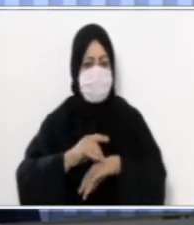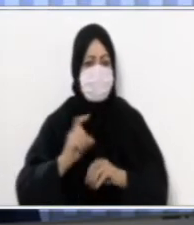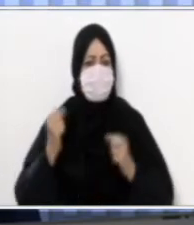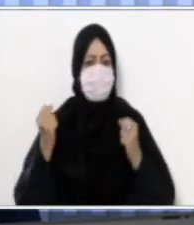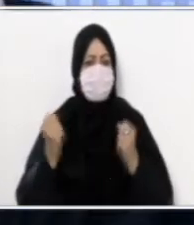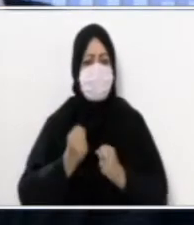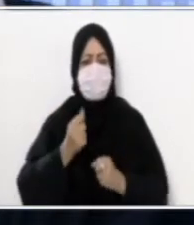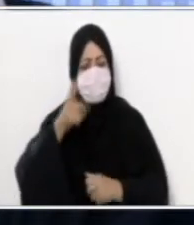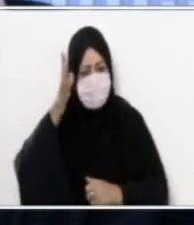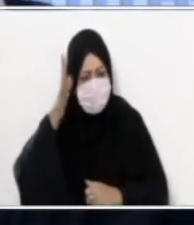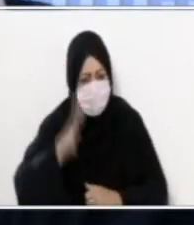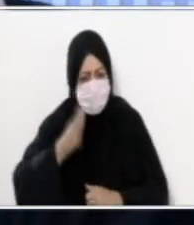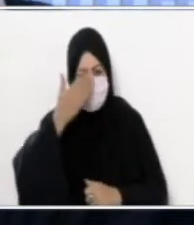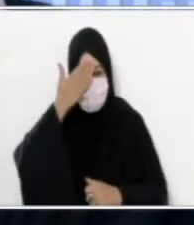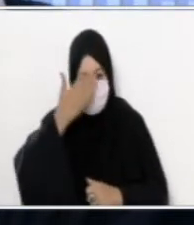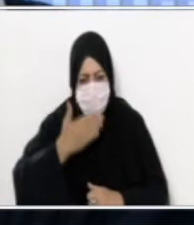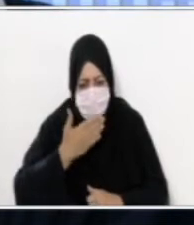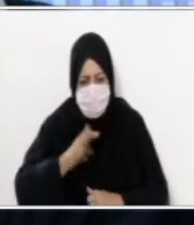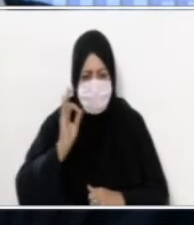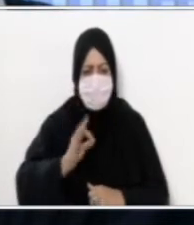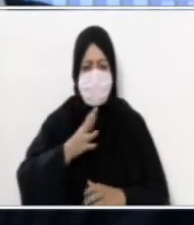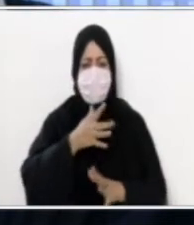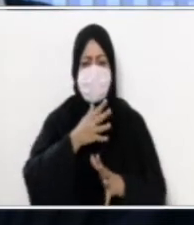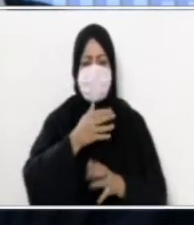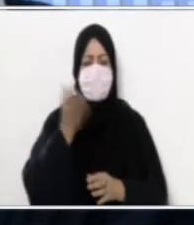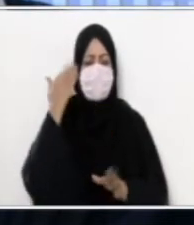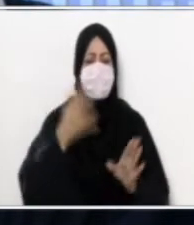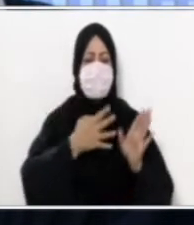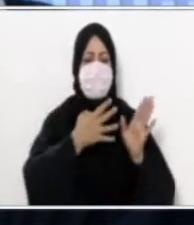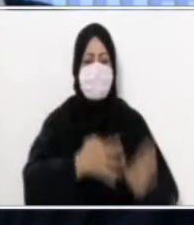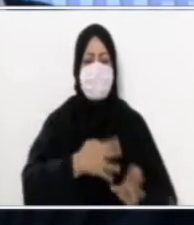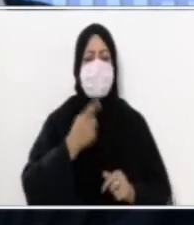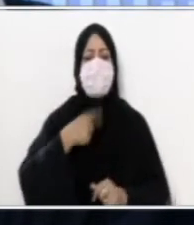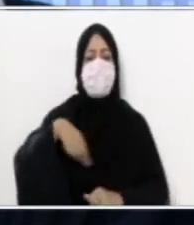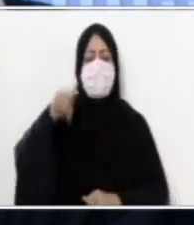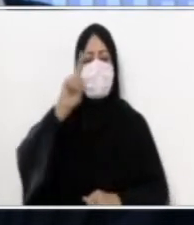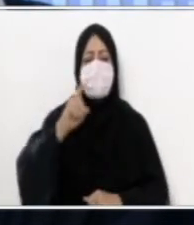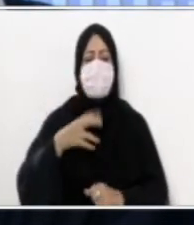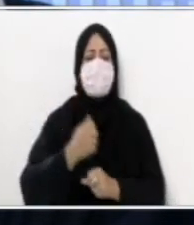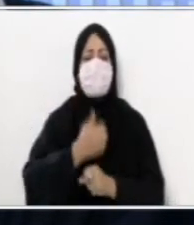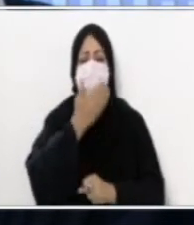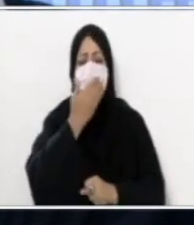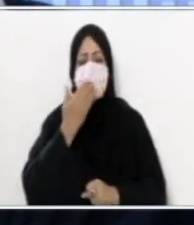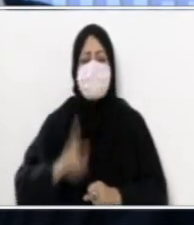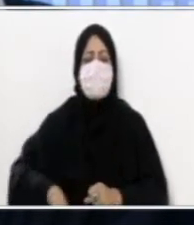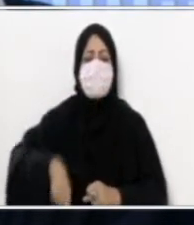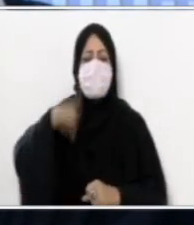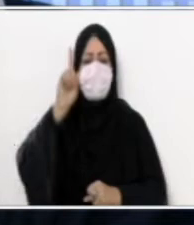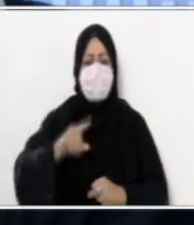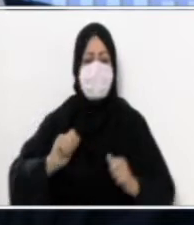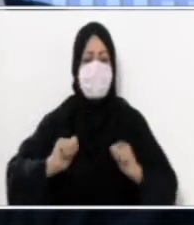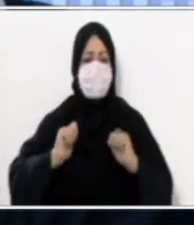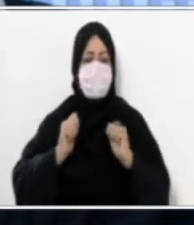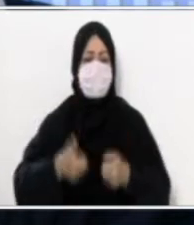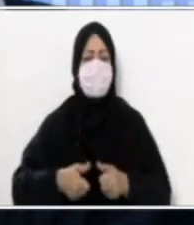عليه وسلم يقضي هذا الشهر، استعد له غاية الاستعداد، وبذل فيه